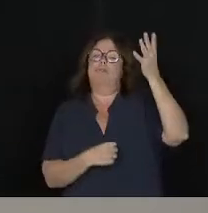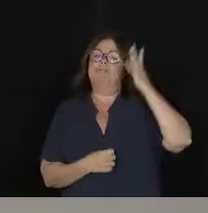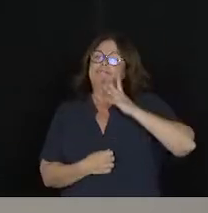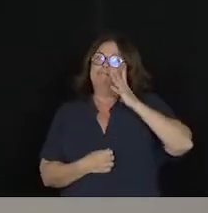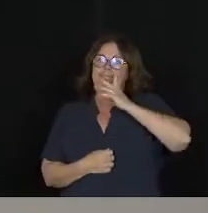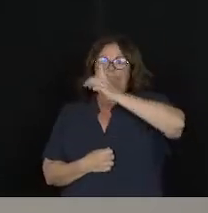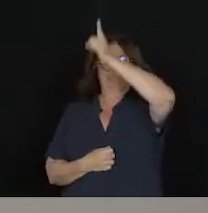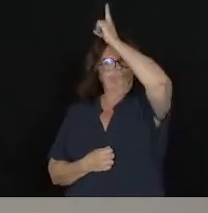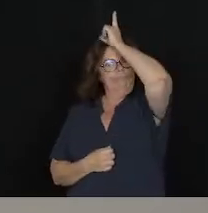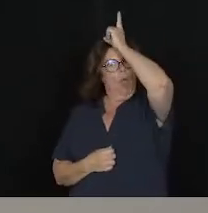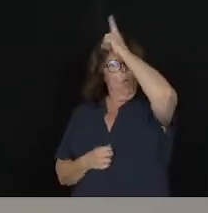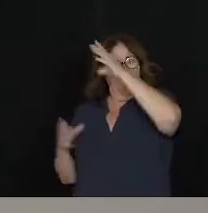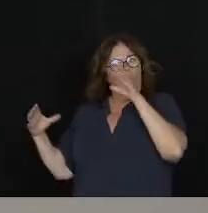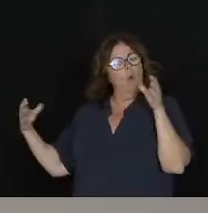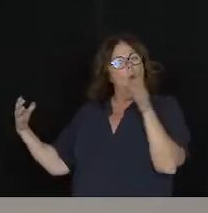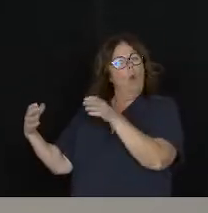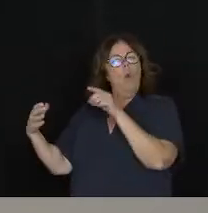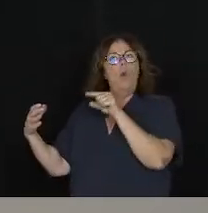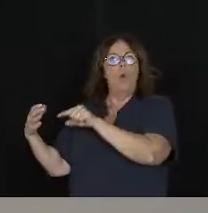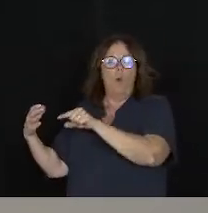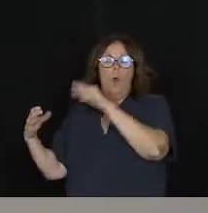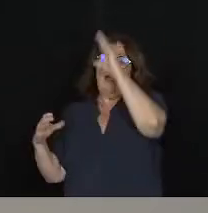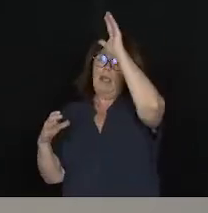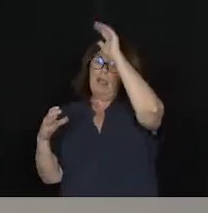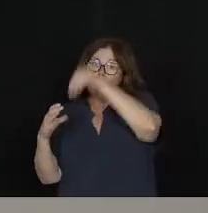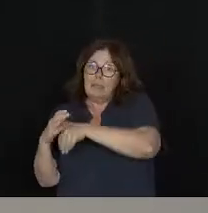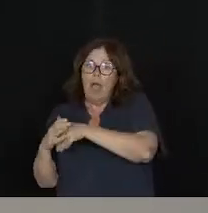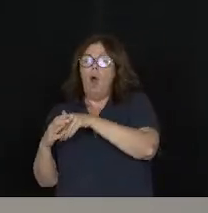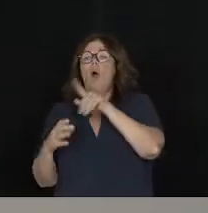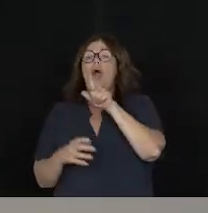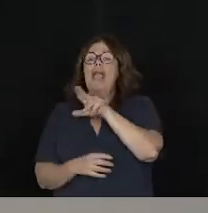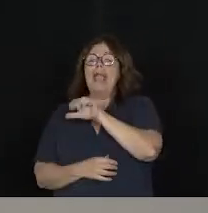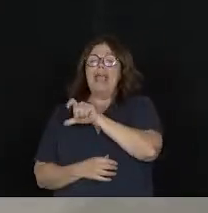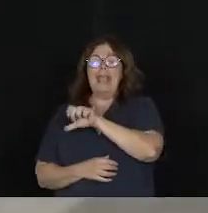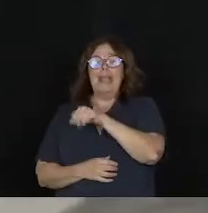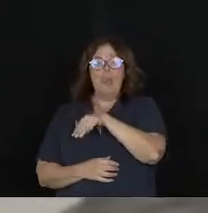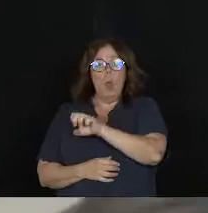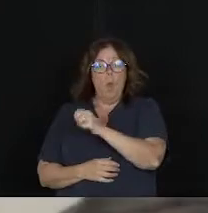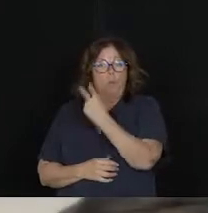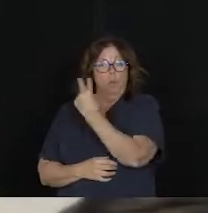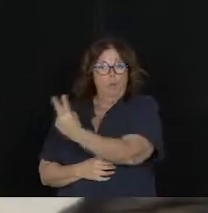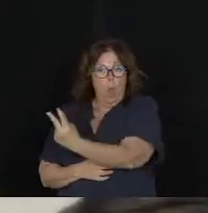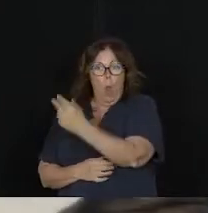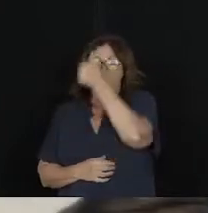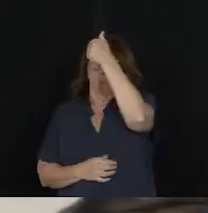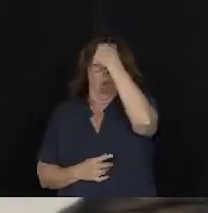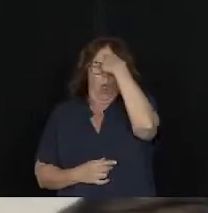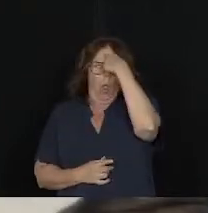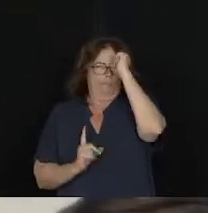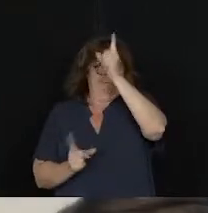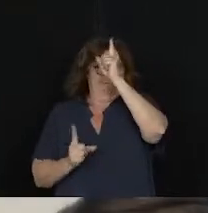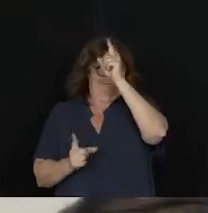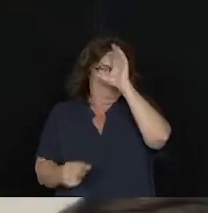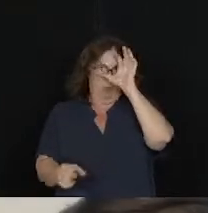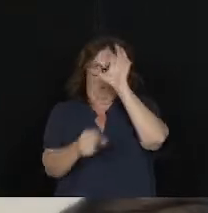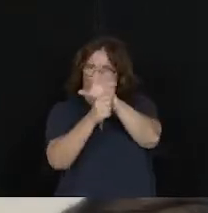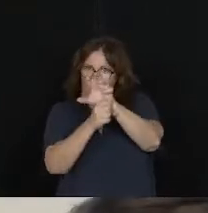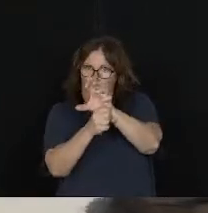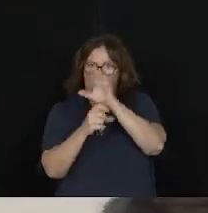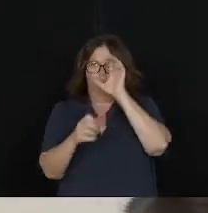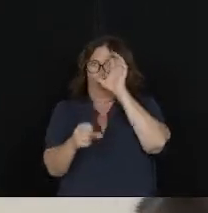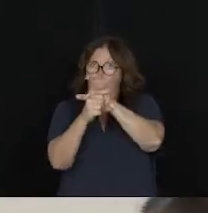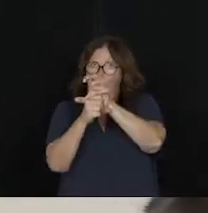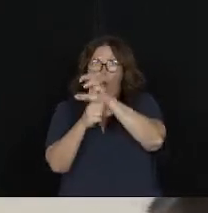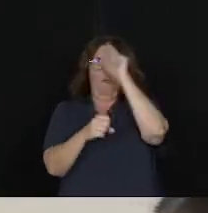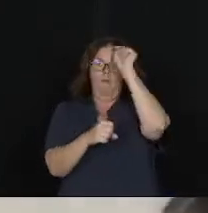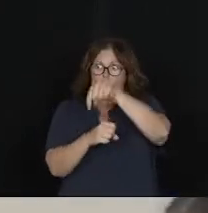qui s'était incarnée dans l'empire de Guillaume II était menacée par un adversaire qui donnait l'unité